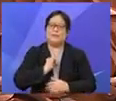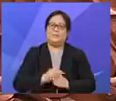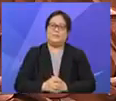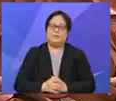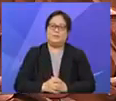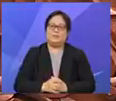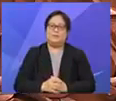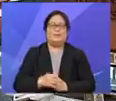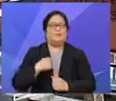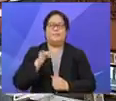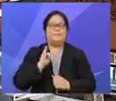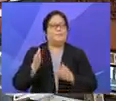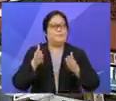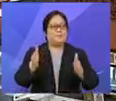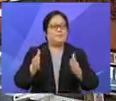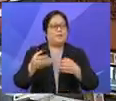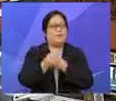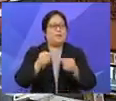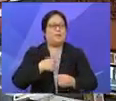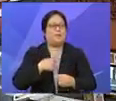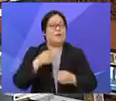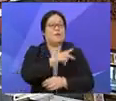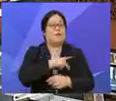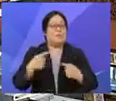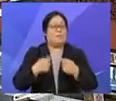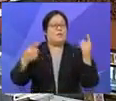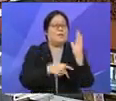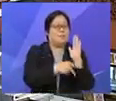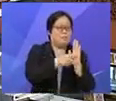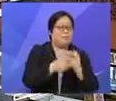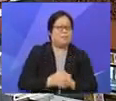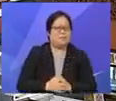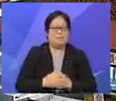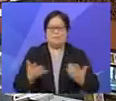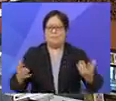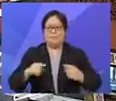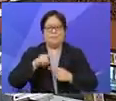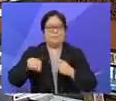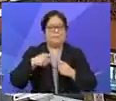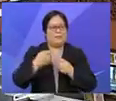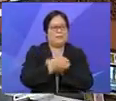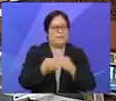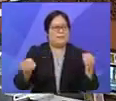kerjaan dan pembangkang boleh menyokong kita dalam melaksanakannya menurut dipindahkan kepada ke Ngada